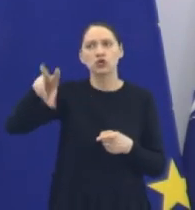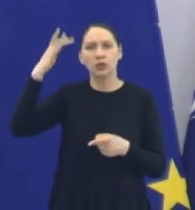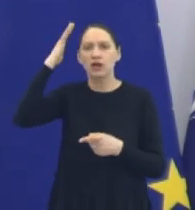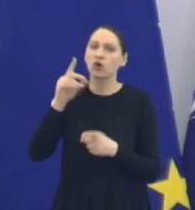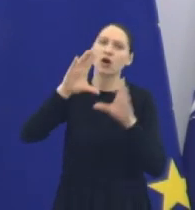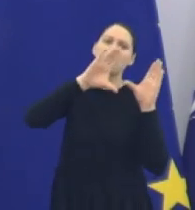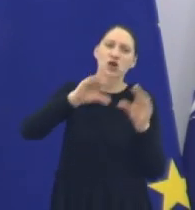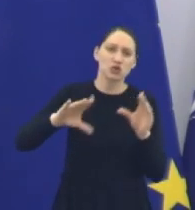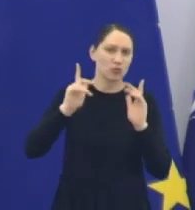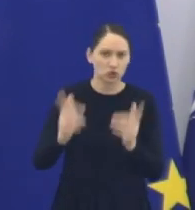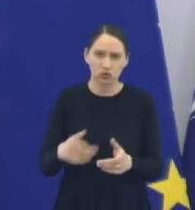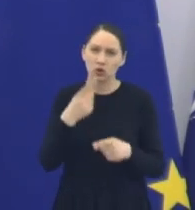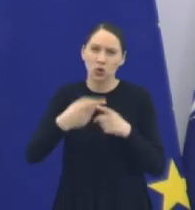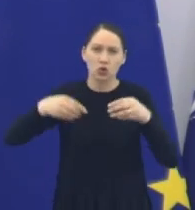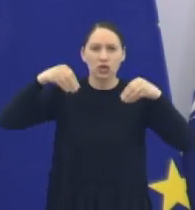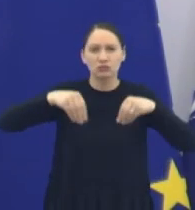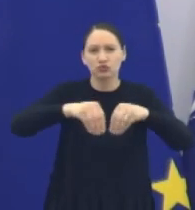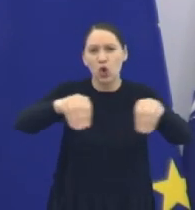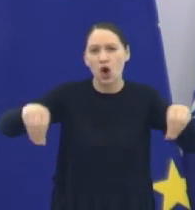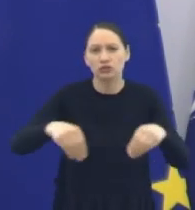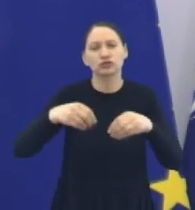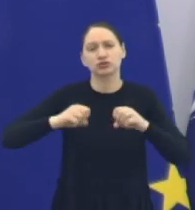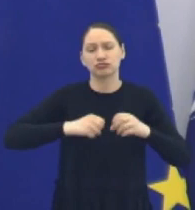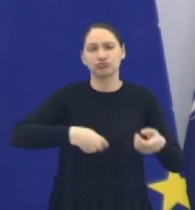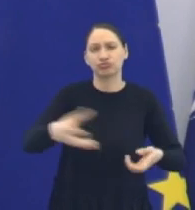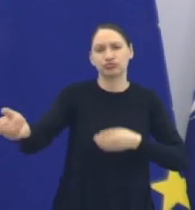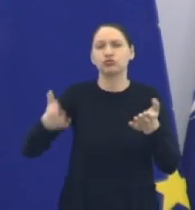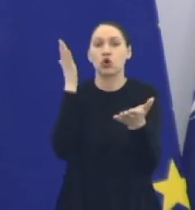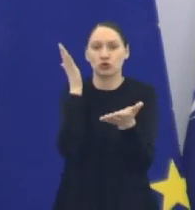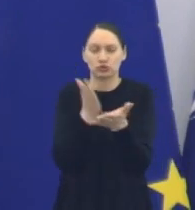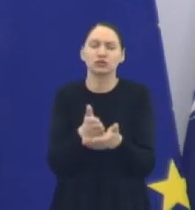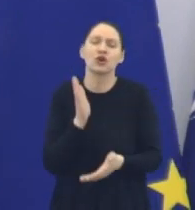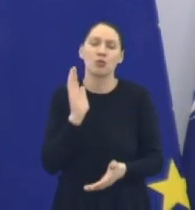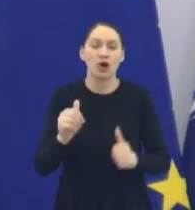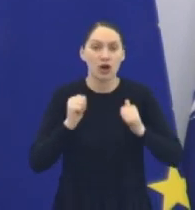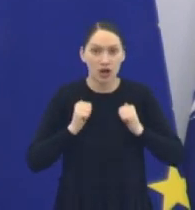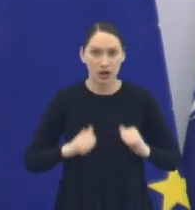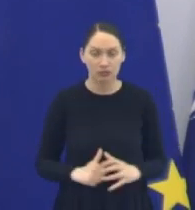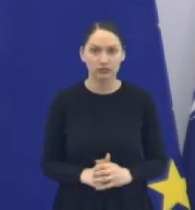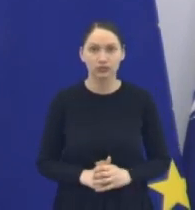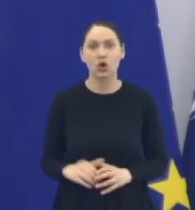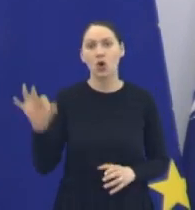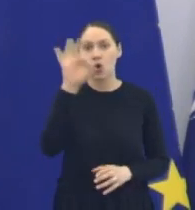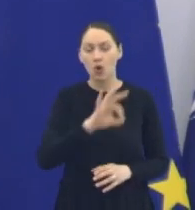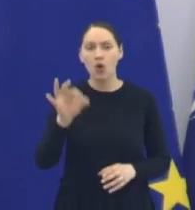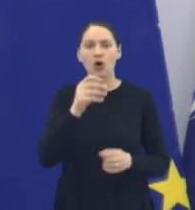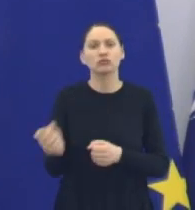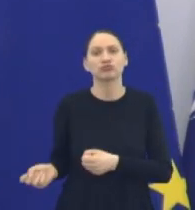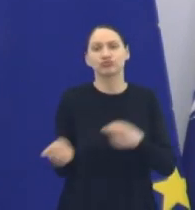metu. Ir šioje grūdų logistikos schemoje tam tikrą vaidmenį gali suvaidinti ir